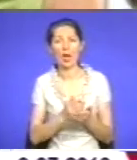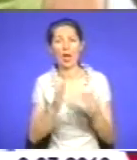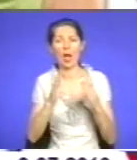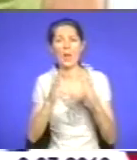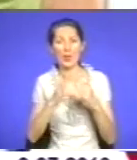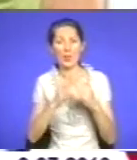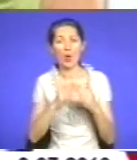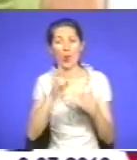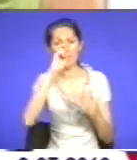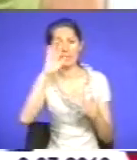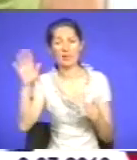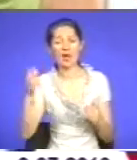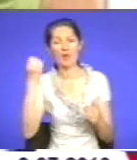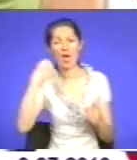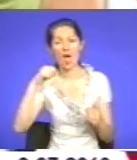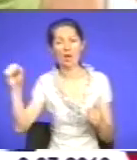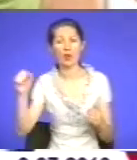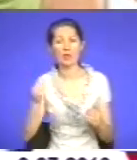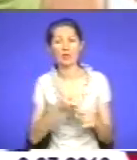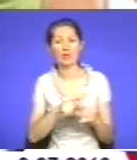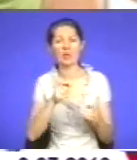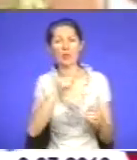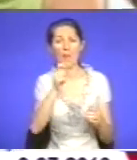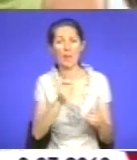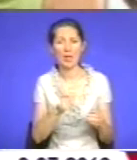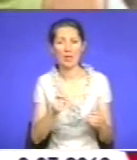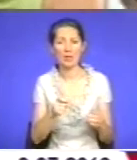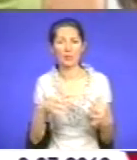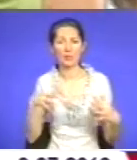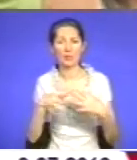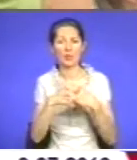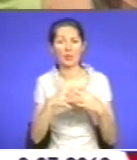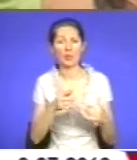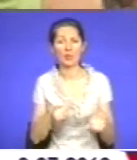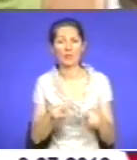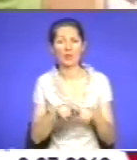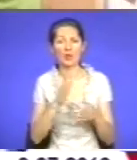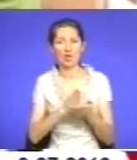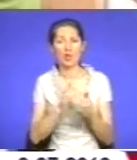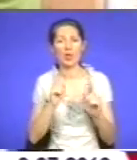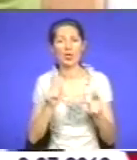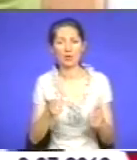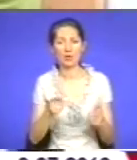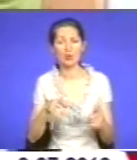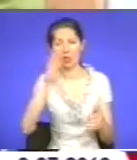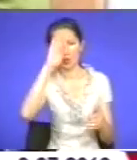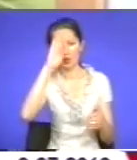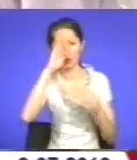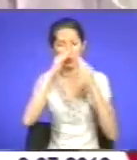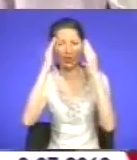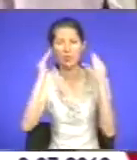Гурбинської битви, потім пам'ятний знак на могилах повстанців, а також там знаходиться діючий чоловічий